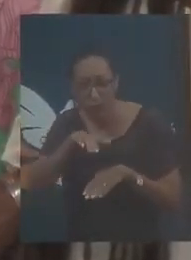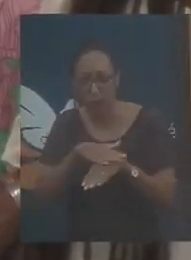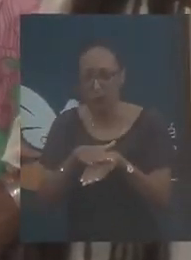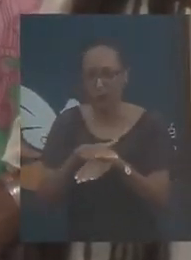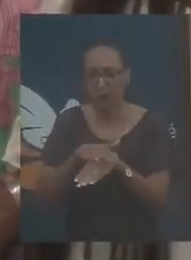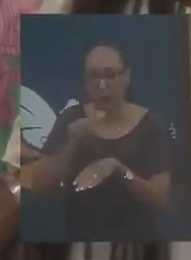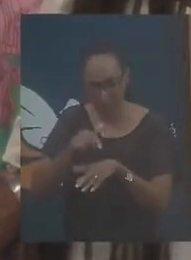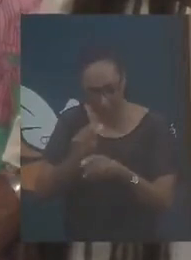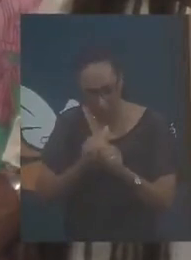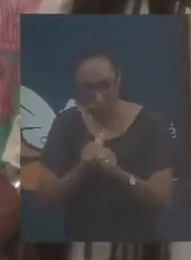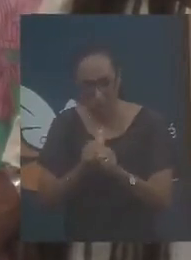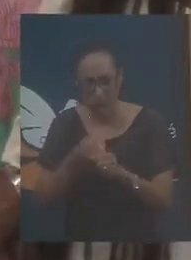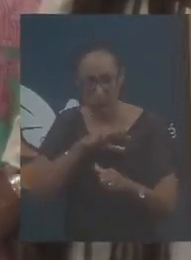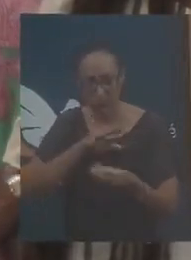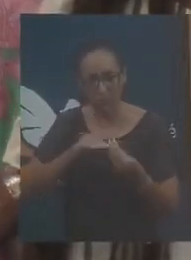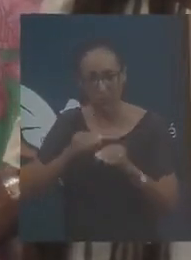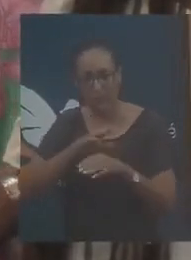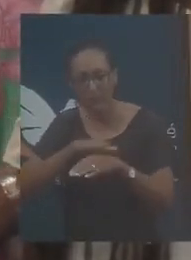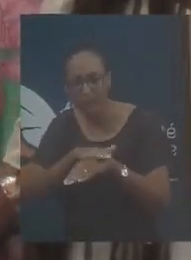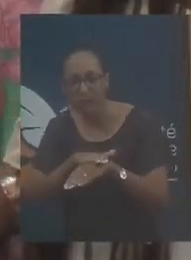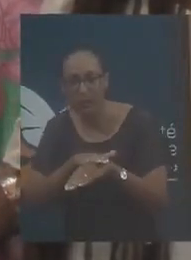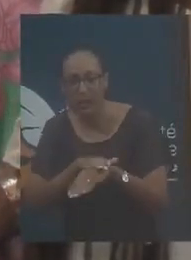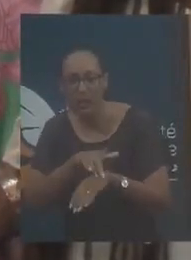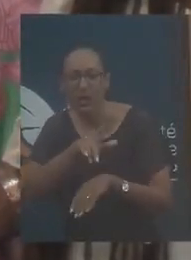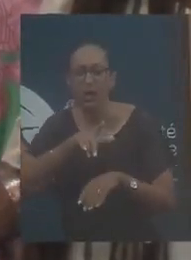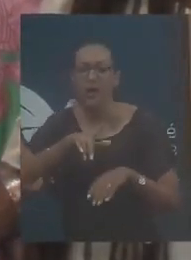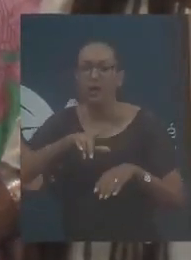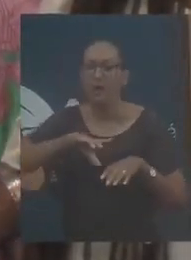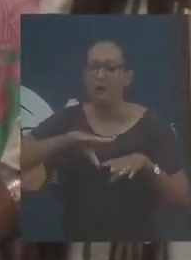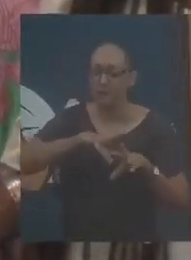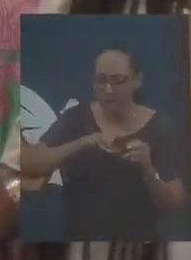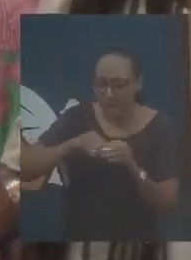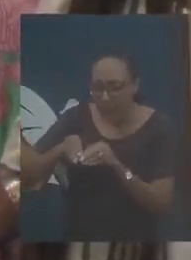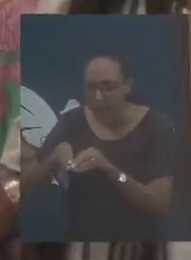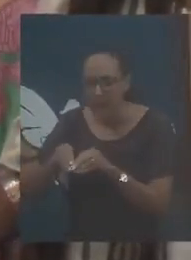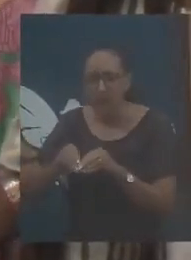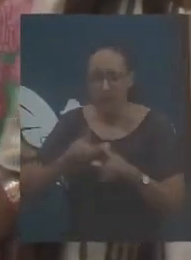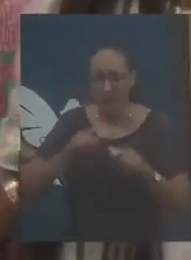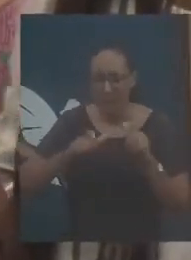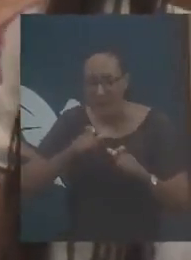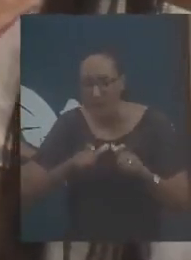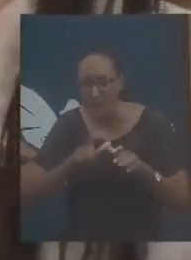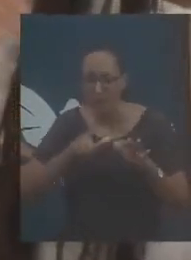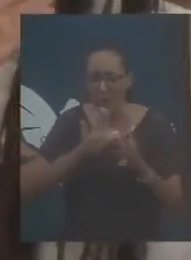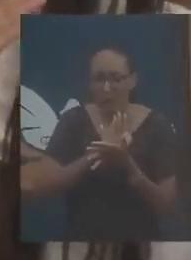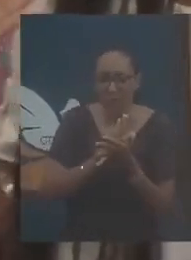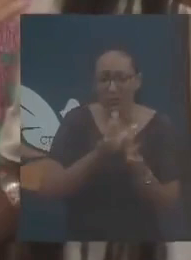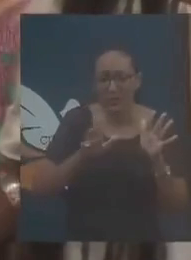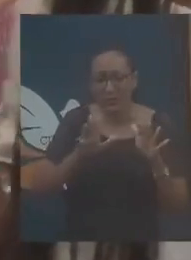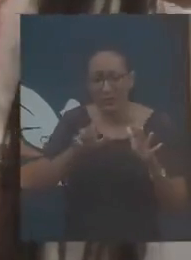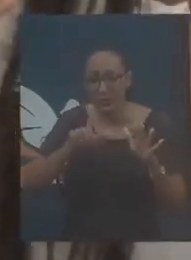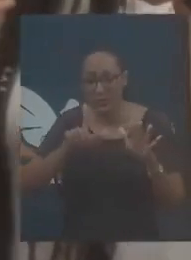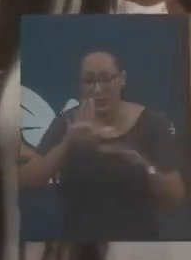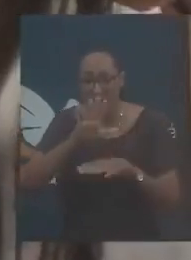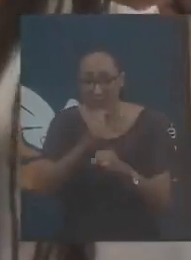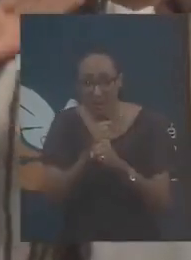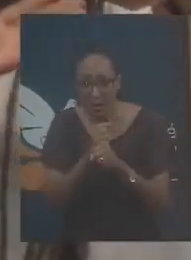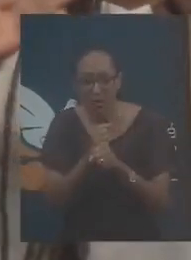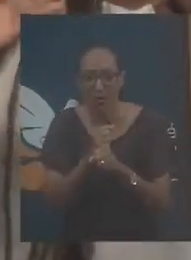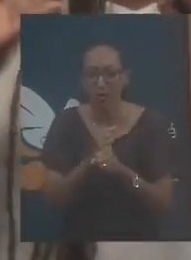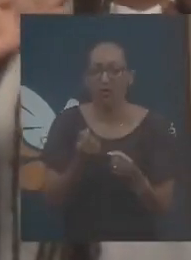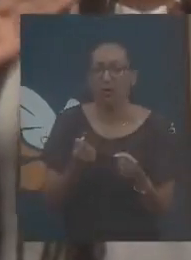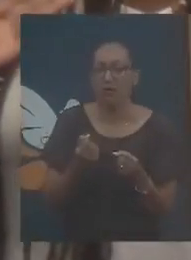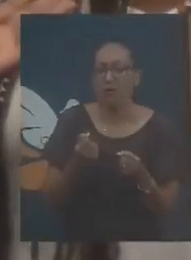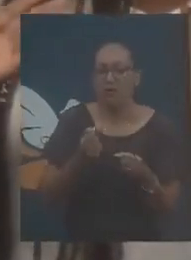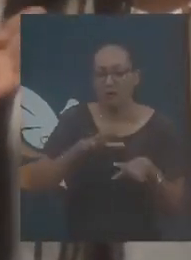problème politique? Alors il y a des familles. Nous avons avec nous des personnes de 75 ans qui sont victimes de vol. Leur maison a été